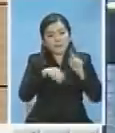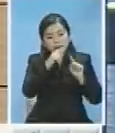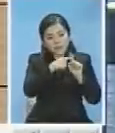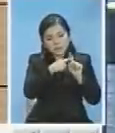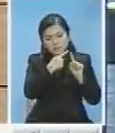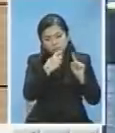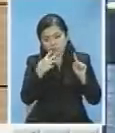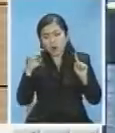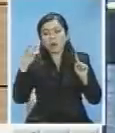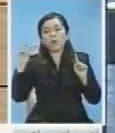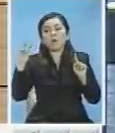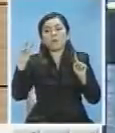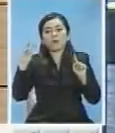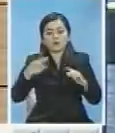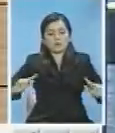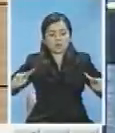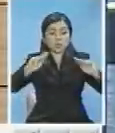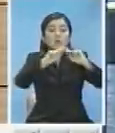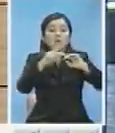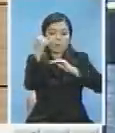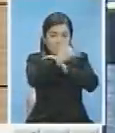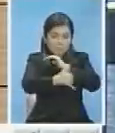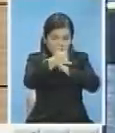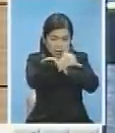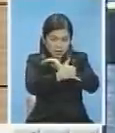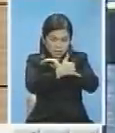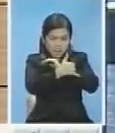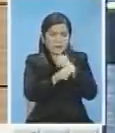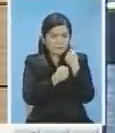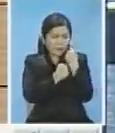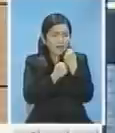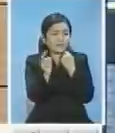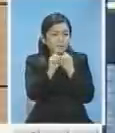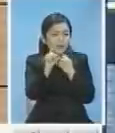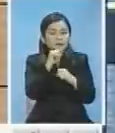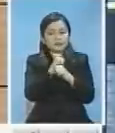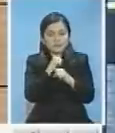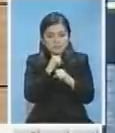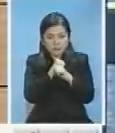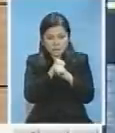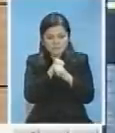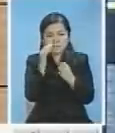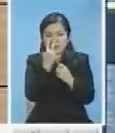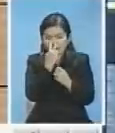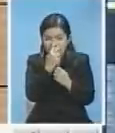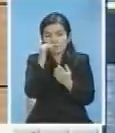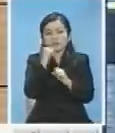มมองเห็นว่ากระทรวงการต่างประเทศพยายามที่จะทำงานอยู่3ประการ